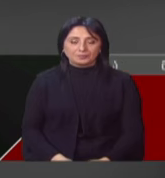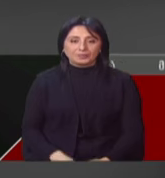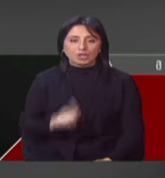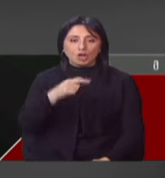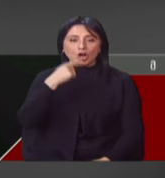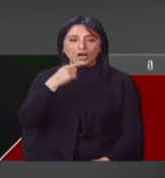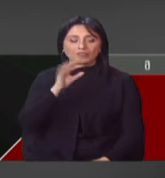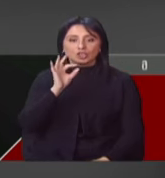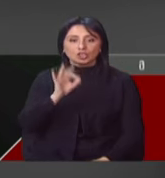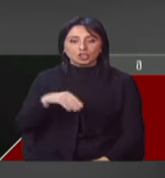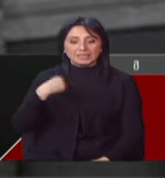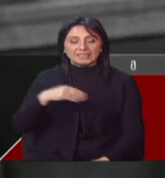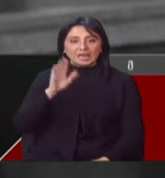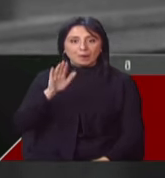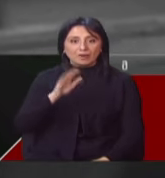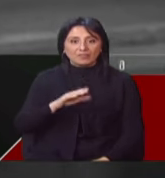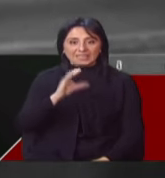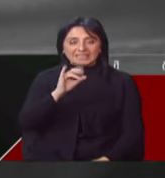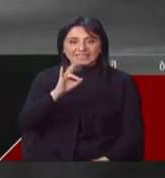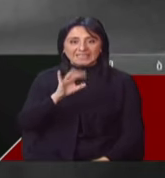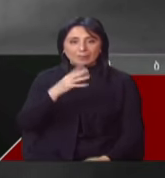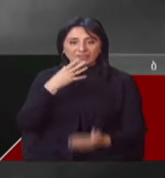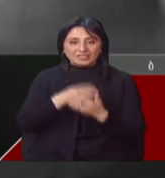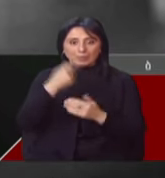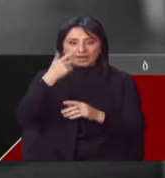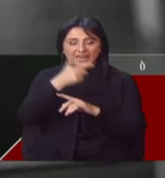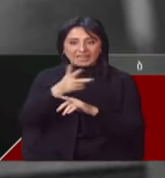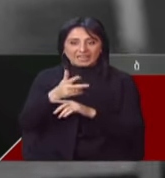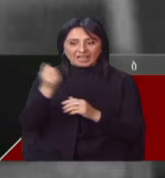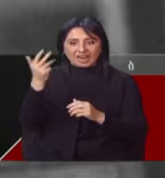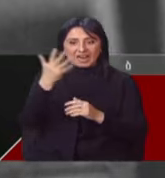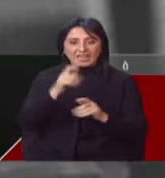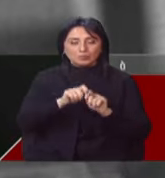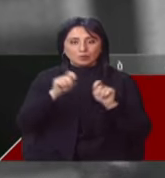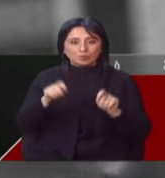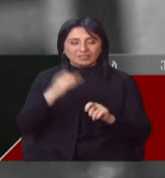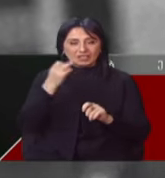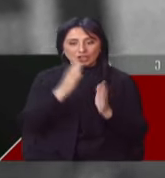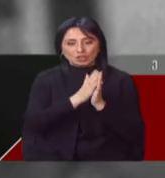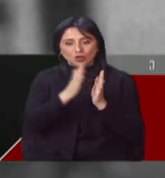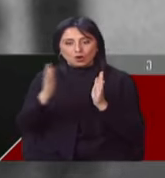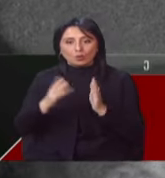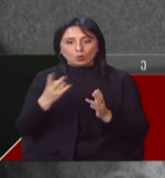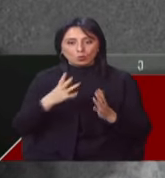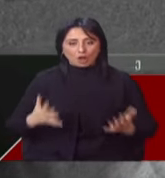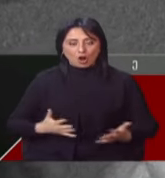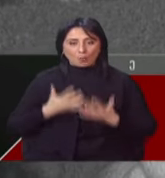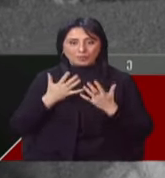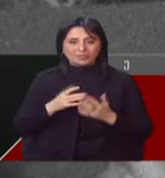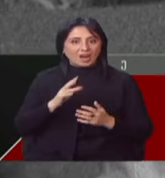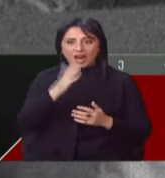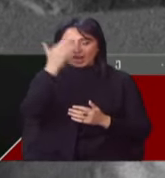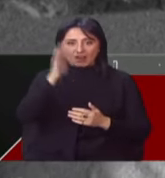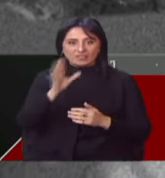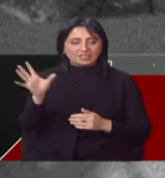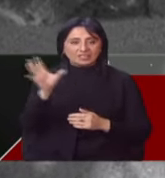როგორც ამბობენ, სწორედ საფრანგეთში, სინემატეკაში საკუთარი ფილმების რეტროსპექტივის გახსნაზე უთქვამს. უნდა იყო ოპტიმისტი, რომელსაც არავის